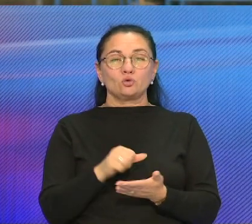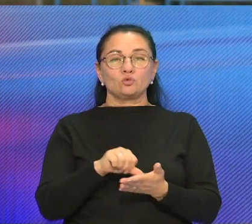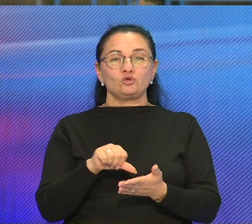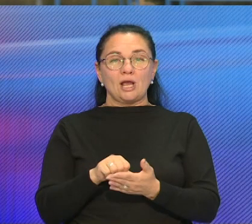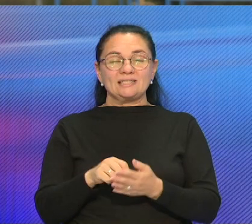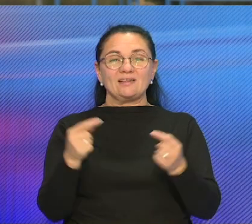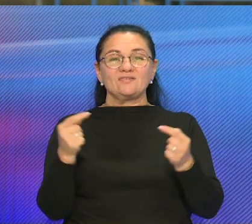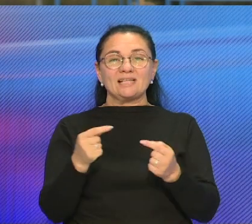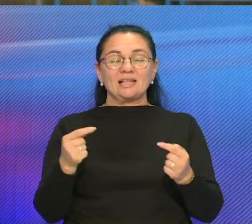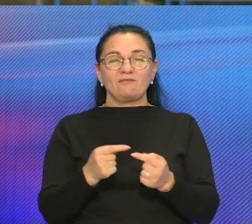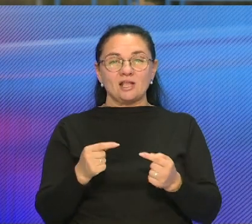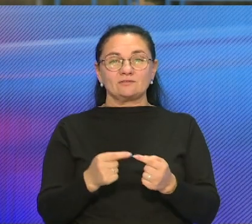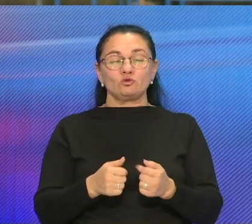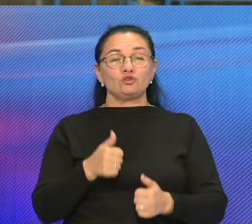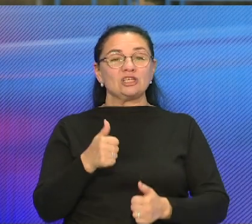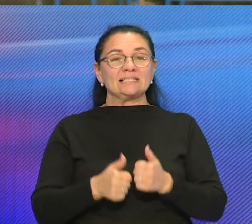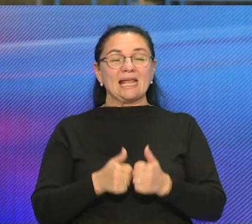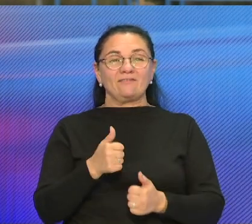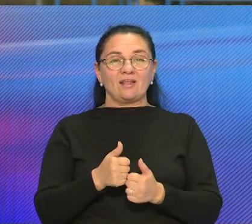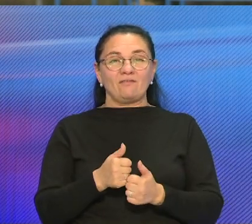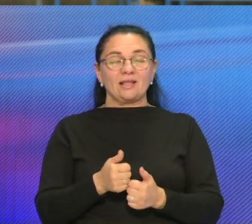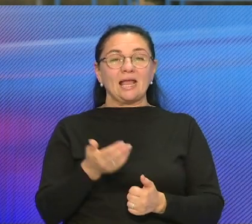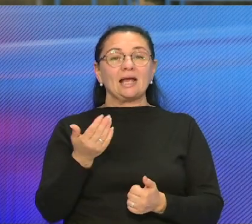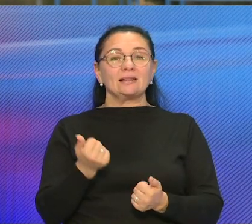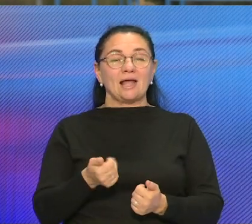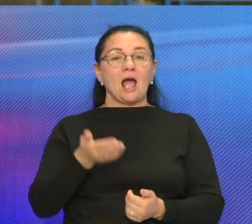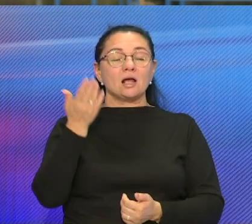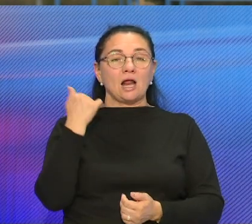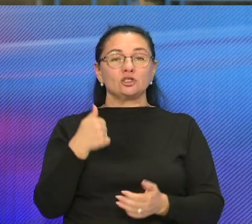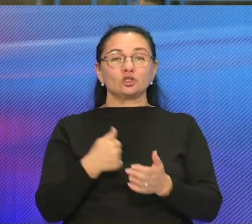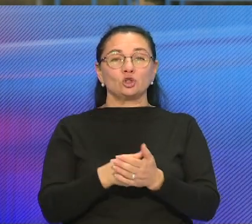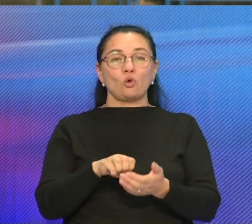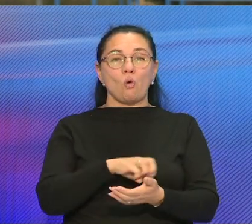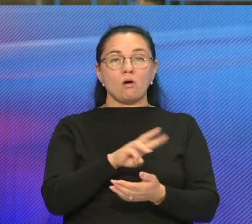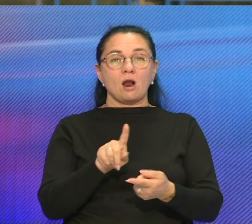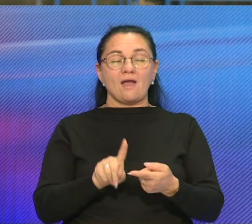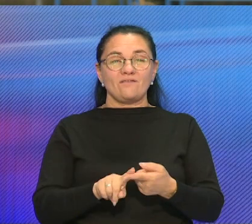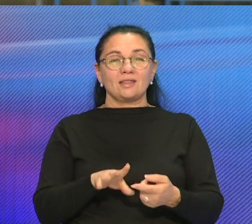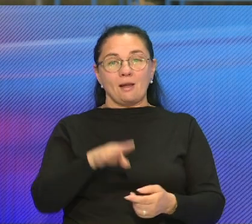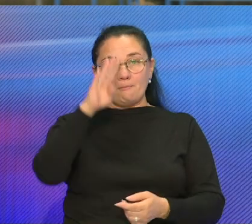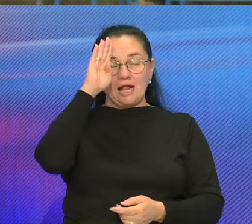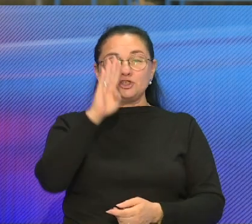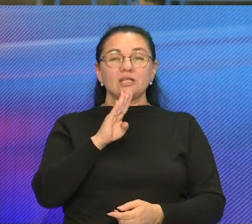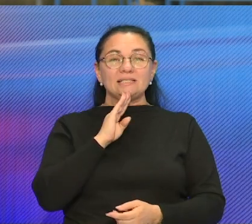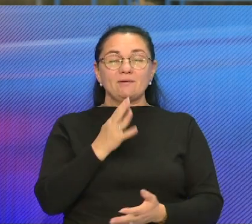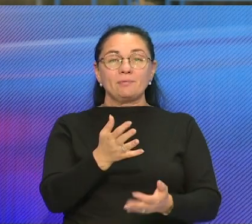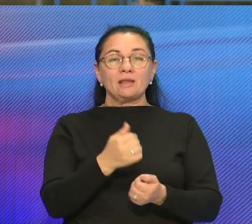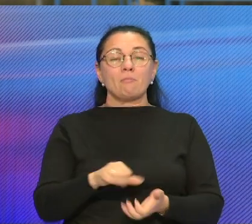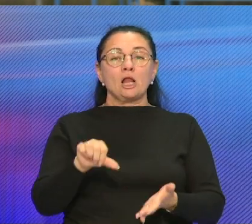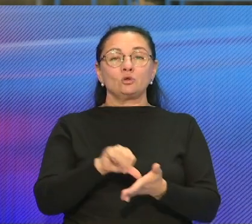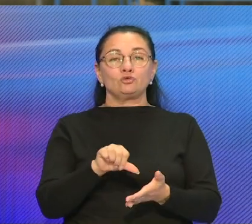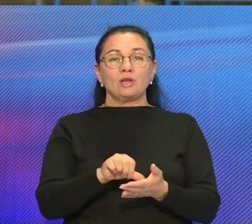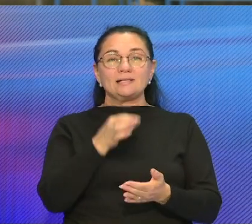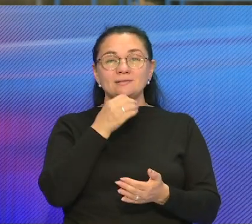соответствующих соревнованиях. Да, до ковидной ситуации, мальчишки и девчонки принимали участие